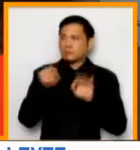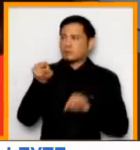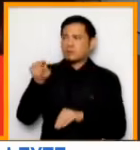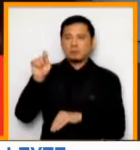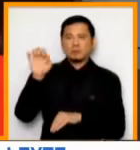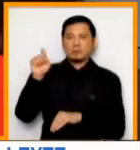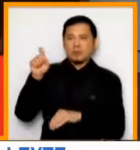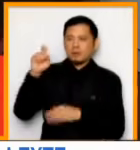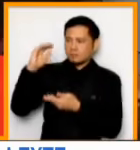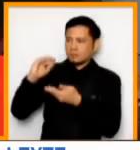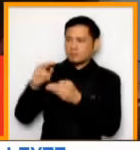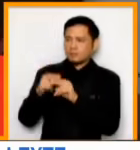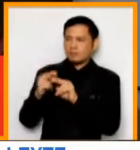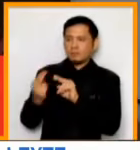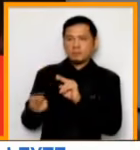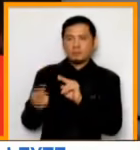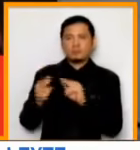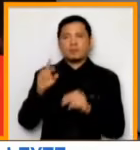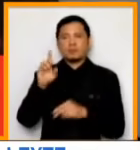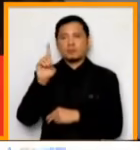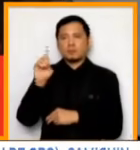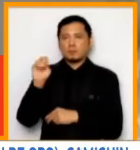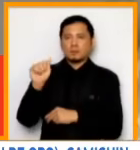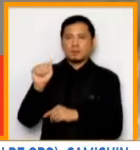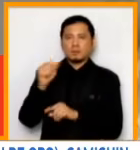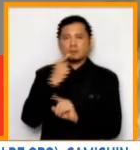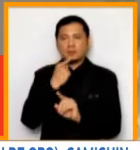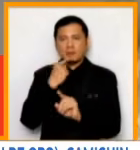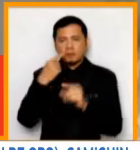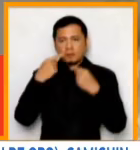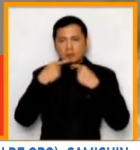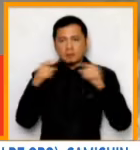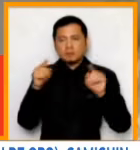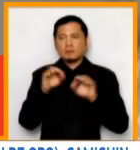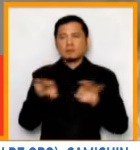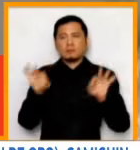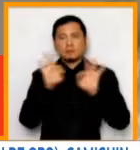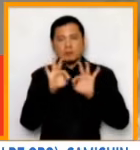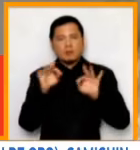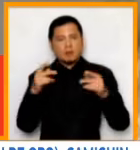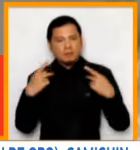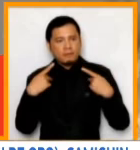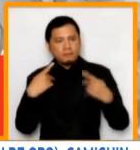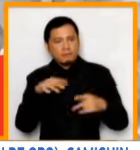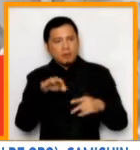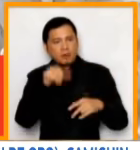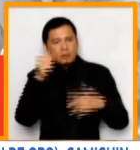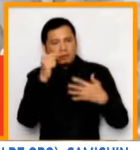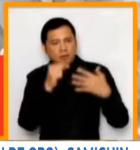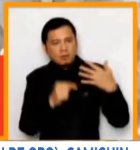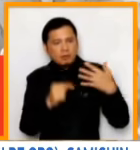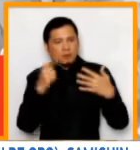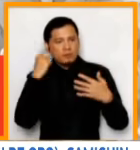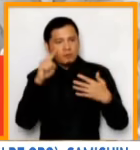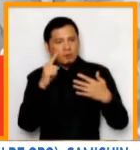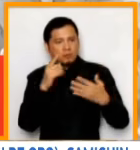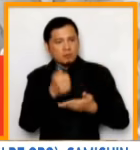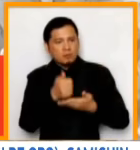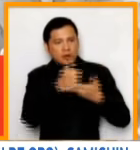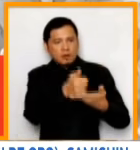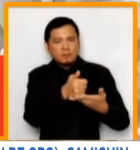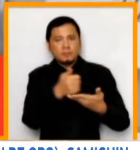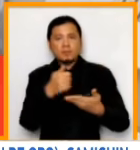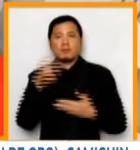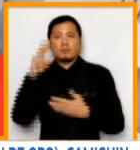sinabi ng Department of Agriculture na kailangan ng iba pang pag-aangkatan ng bigas lalo't nagsabi na ang Vietnam na magbabawas ito ng